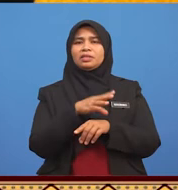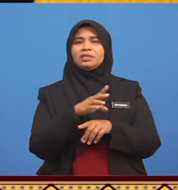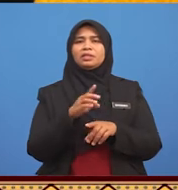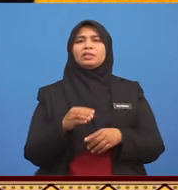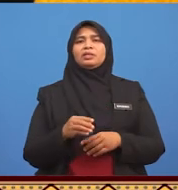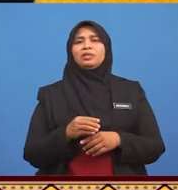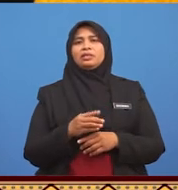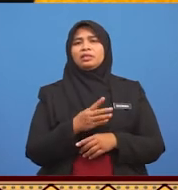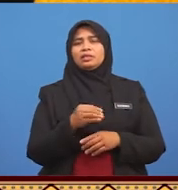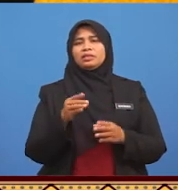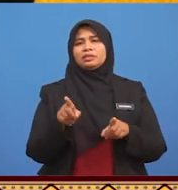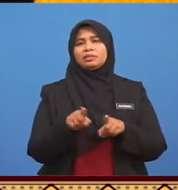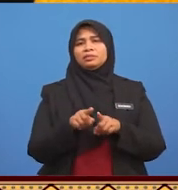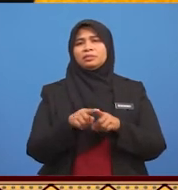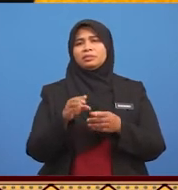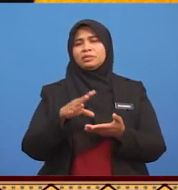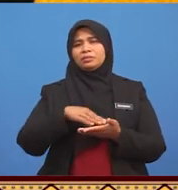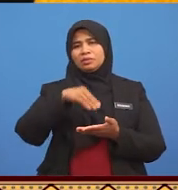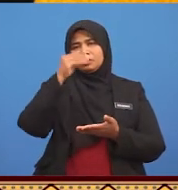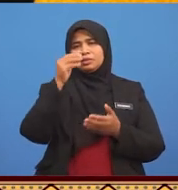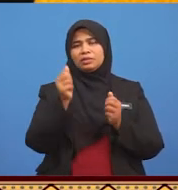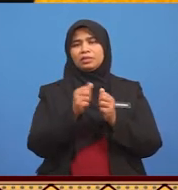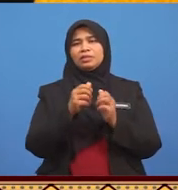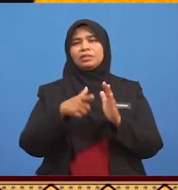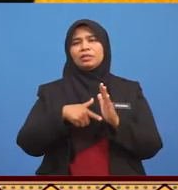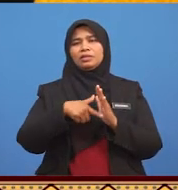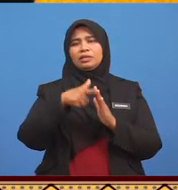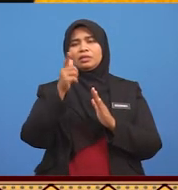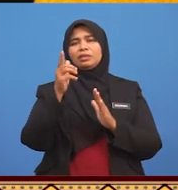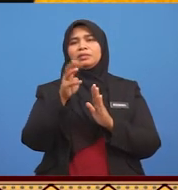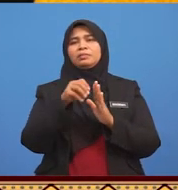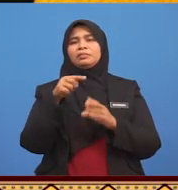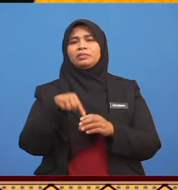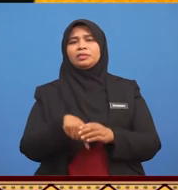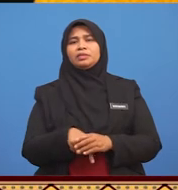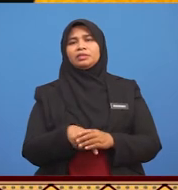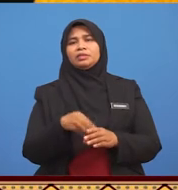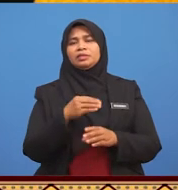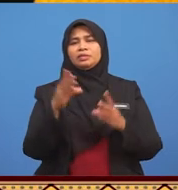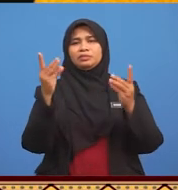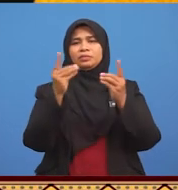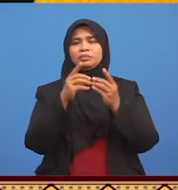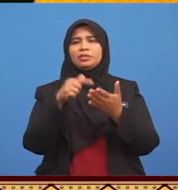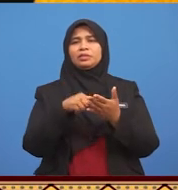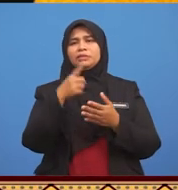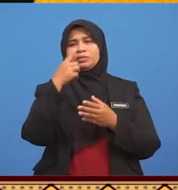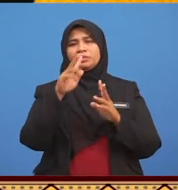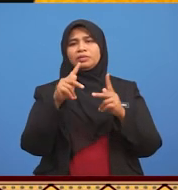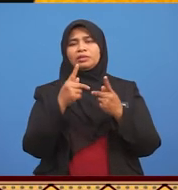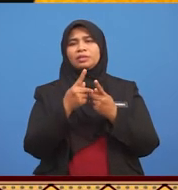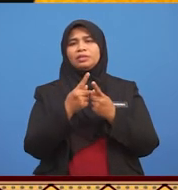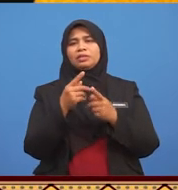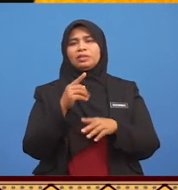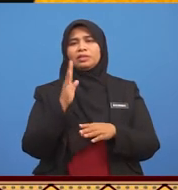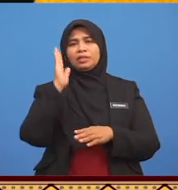sama lain dan menuntut ilmu dengan lebih mendalam. Sehingga berjumpa lagi pada kelas yang akan datang.